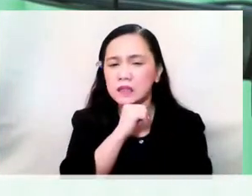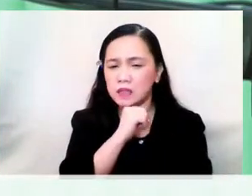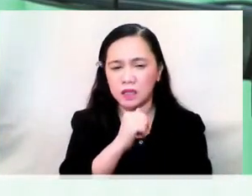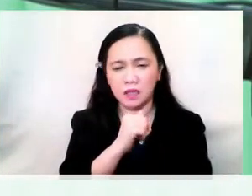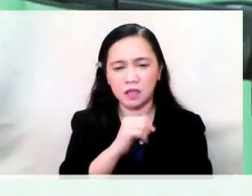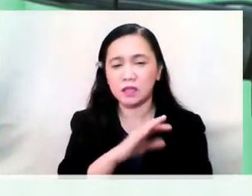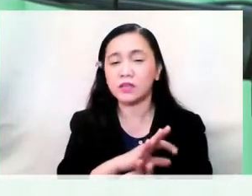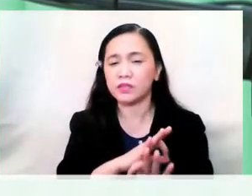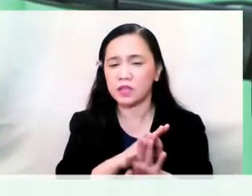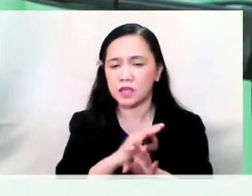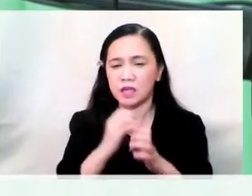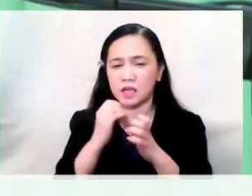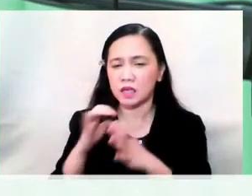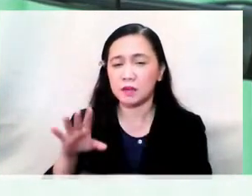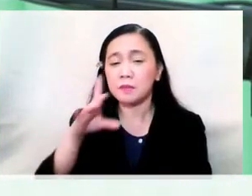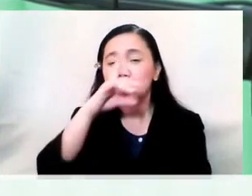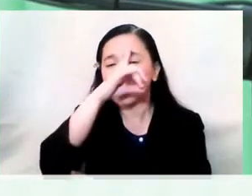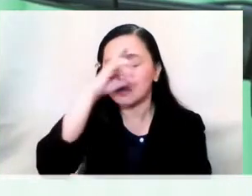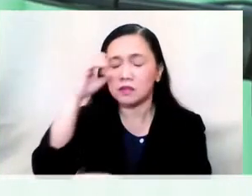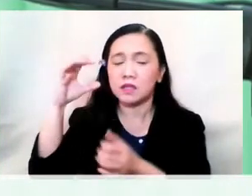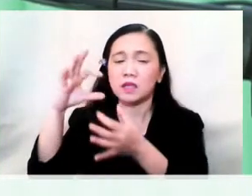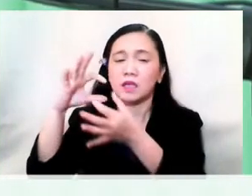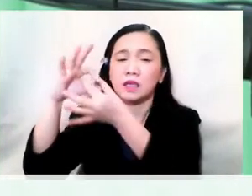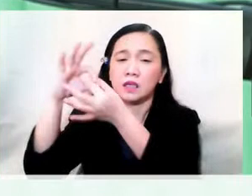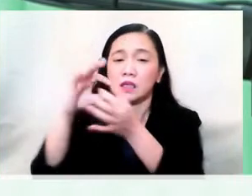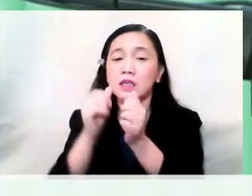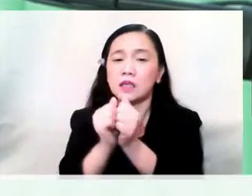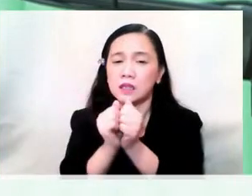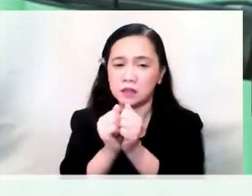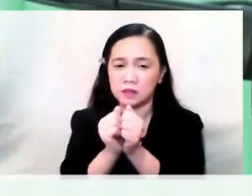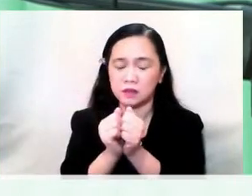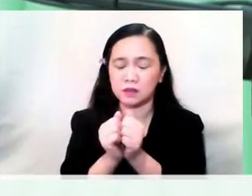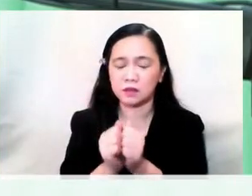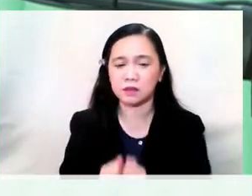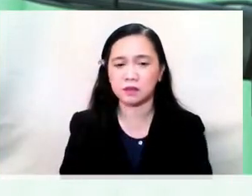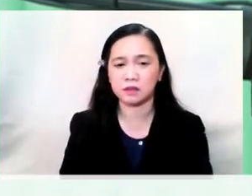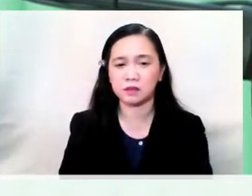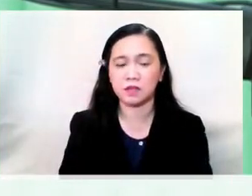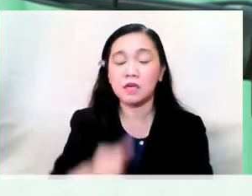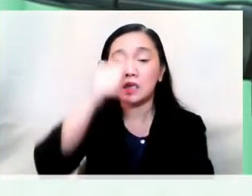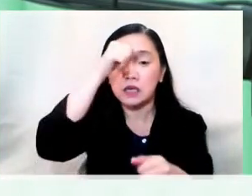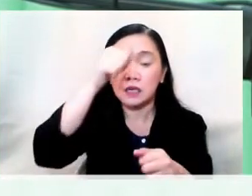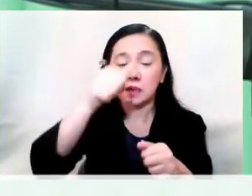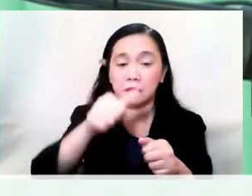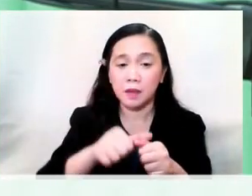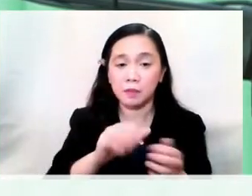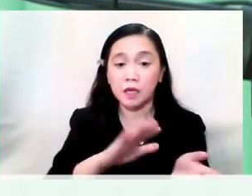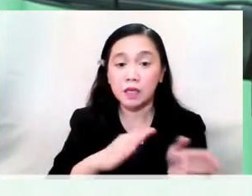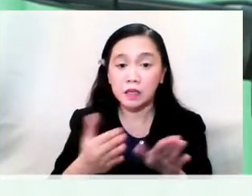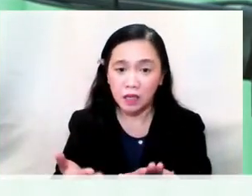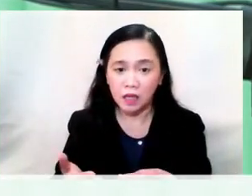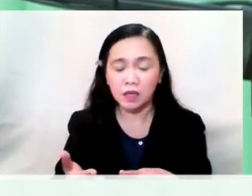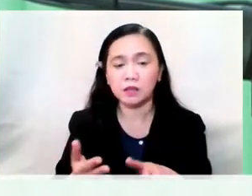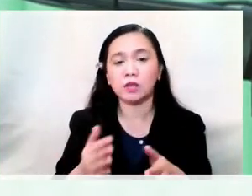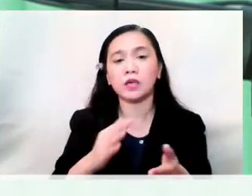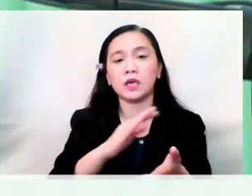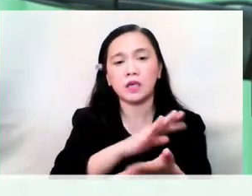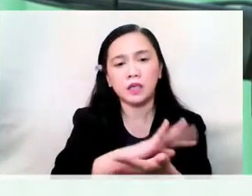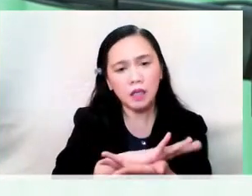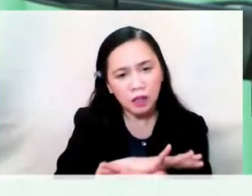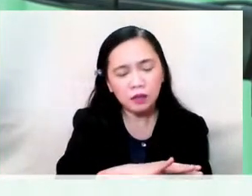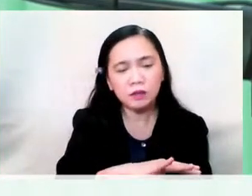me." Let us remember that death or COVID-19 or